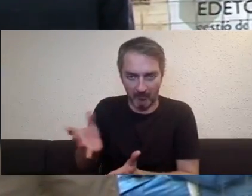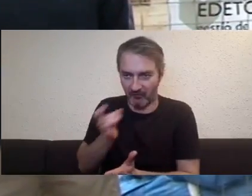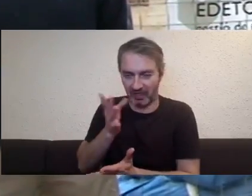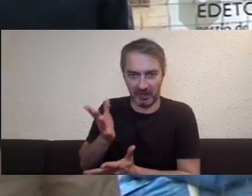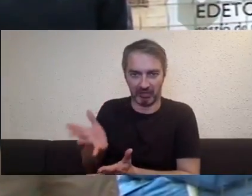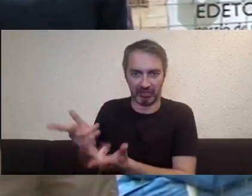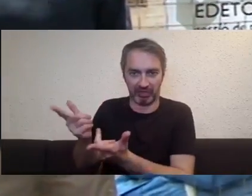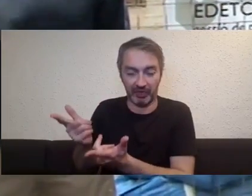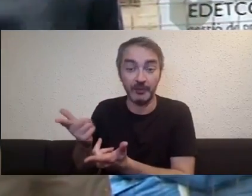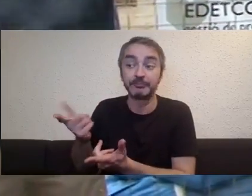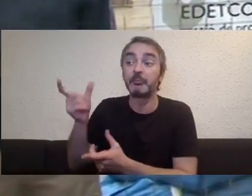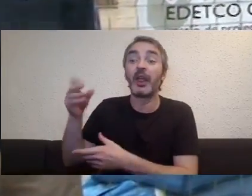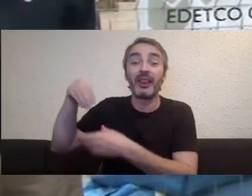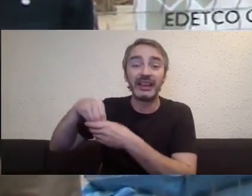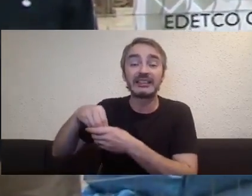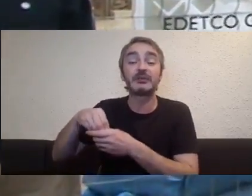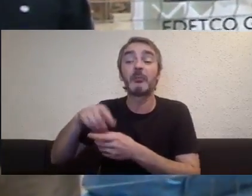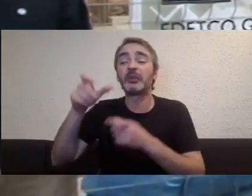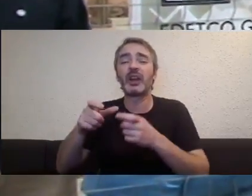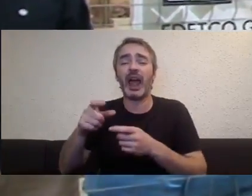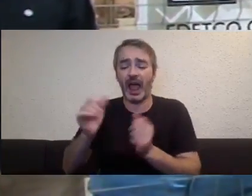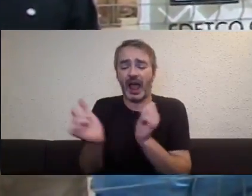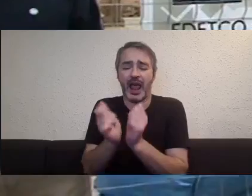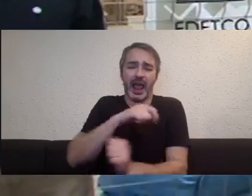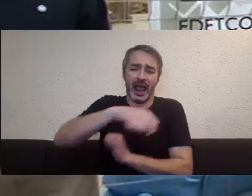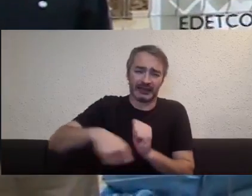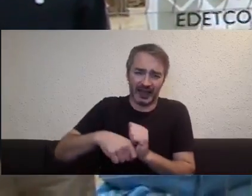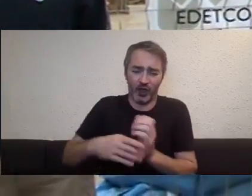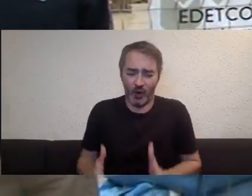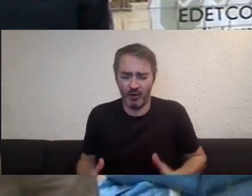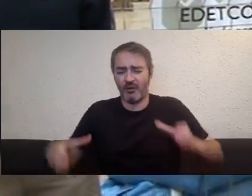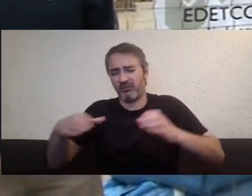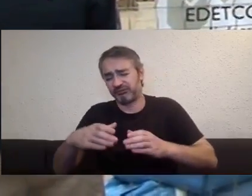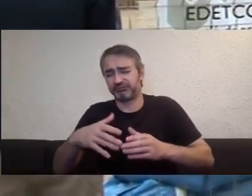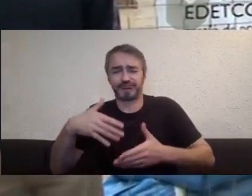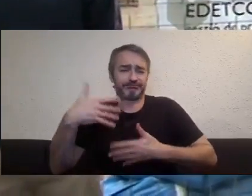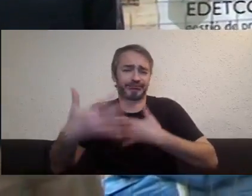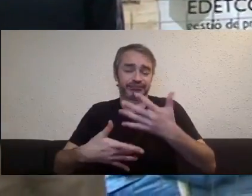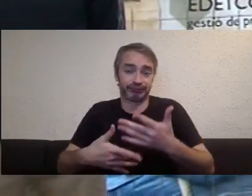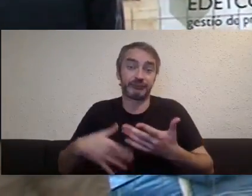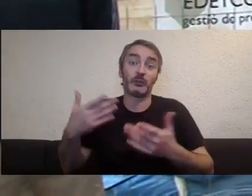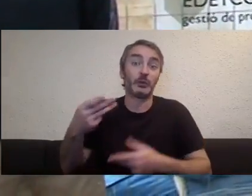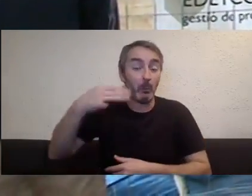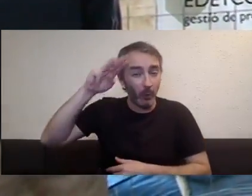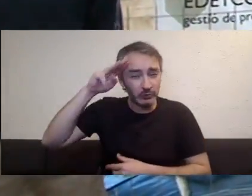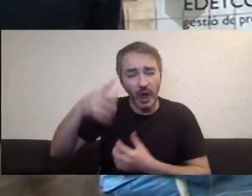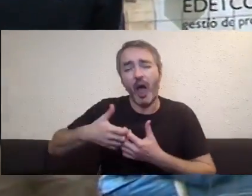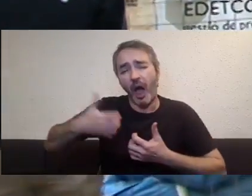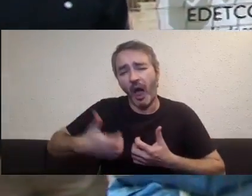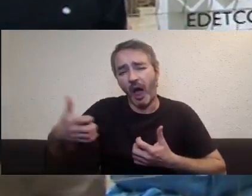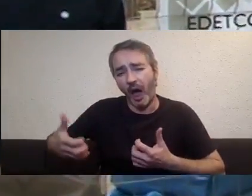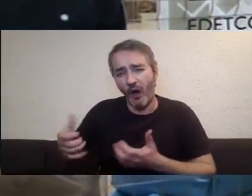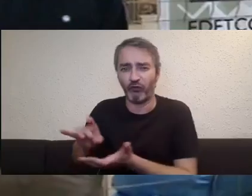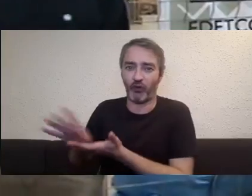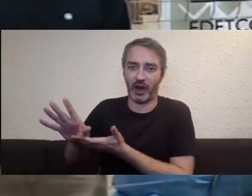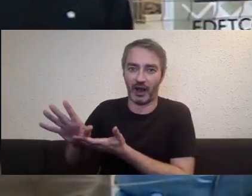però que era molt petita, però bueno, hi havia una gent lligada amb uns bidons, etcètera, etcètera, i això va fer que els Mossos triguessin molta